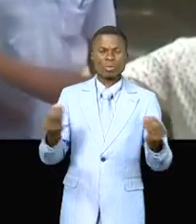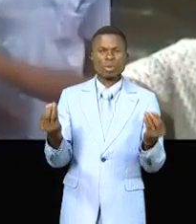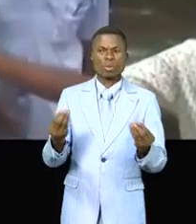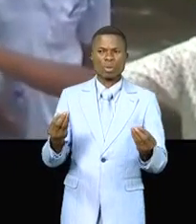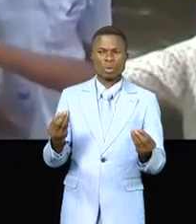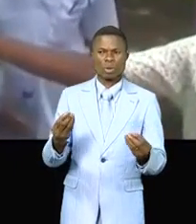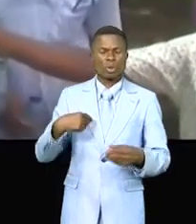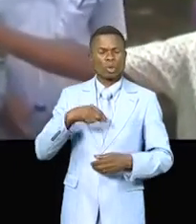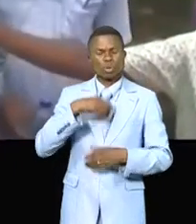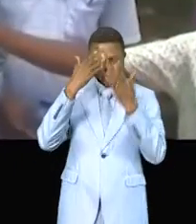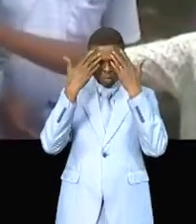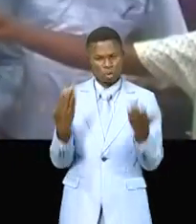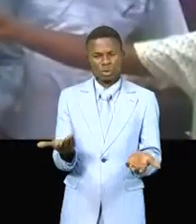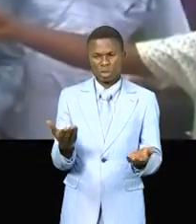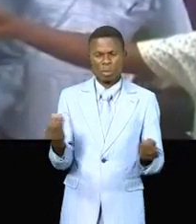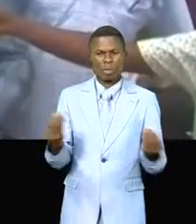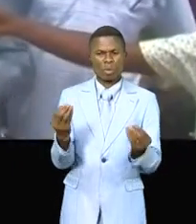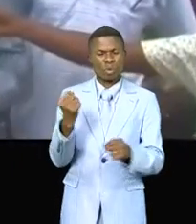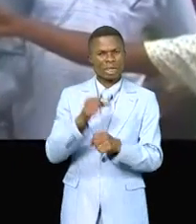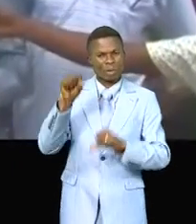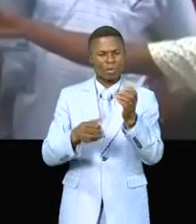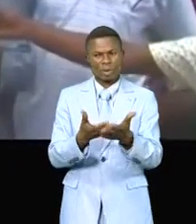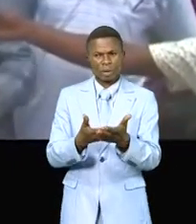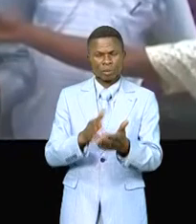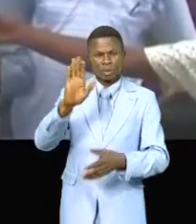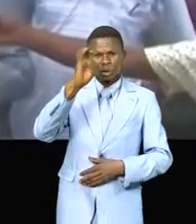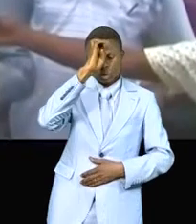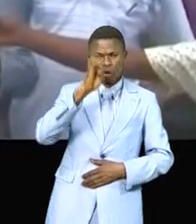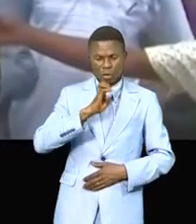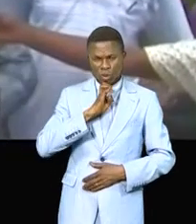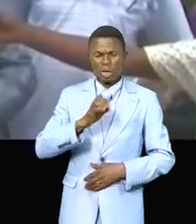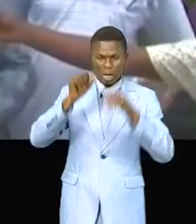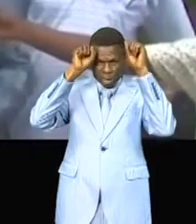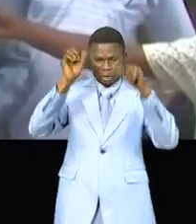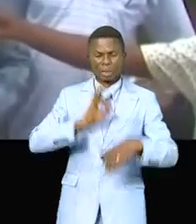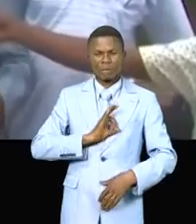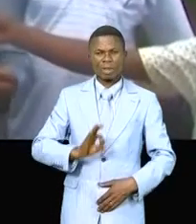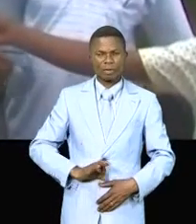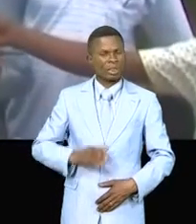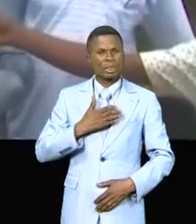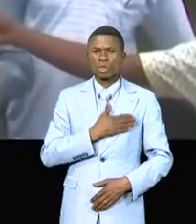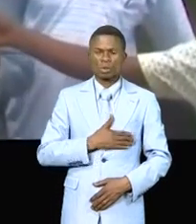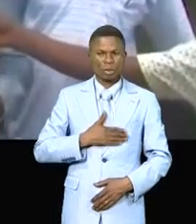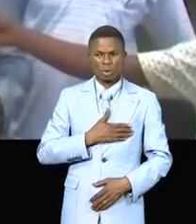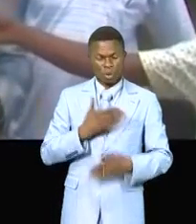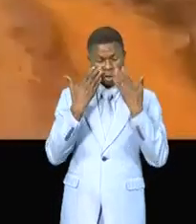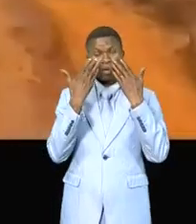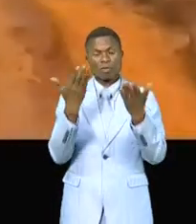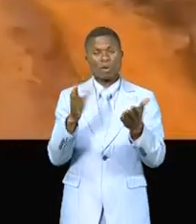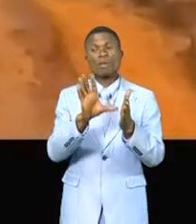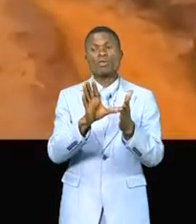que nous ignorons jusque-là. Son Excellence Félix-Antoine Tshisekedi Tshilombo. Vous voyez dans quel